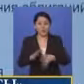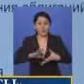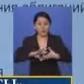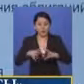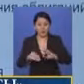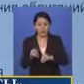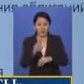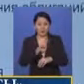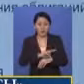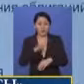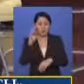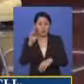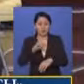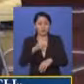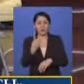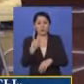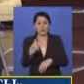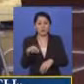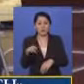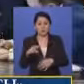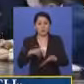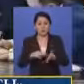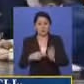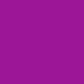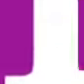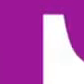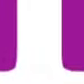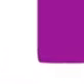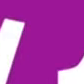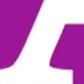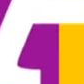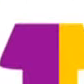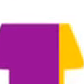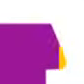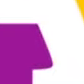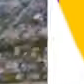жұмыс орындарының саны 20 мың болады деп жоспарланып отыр.